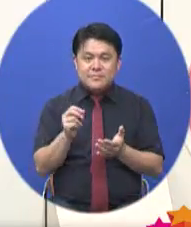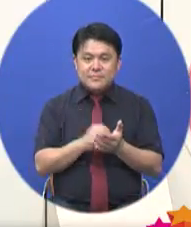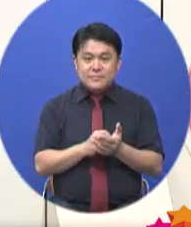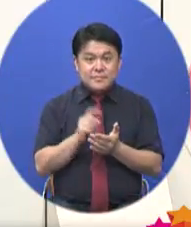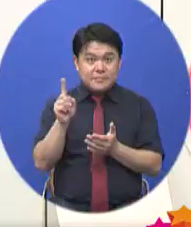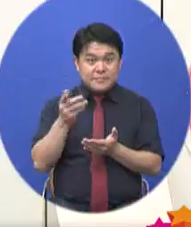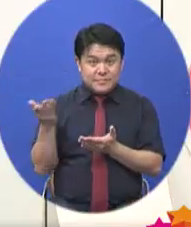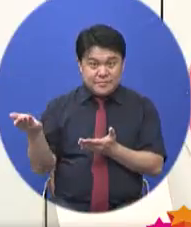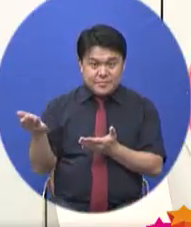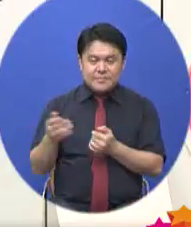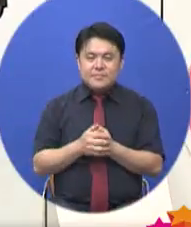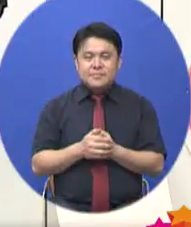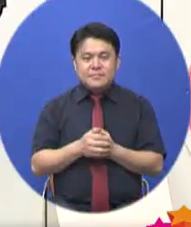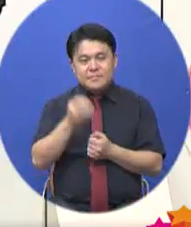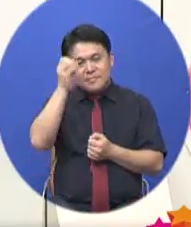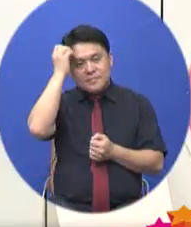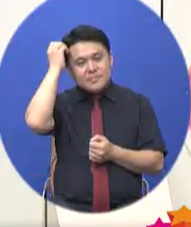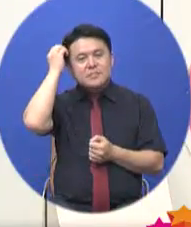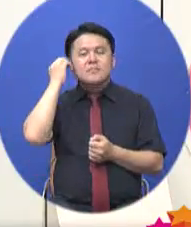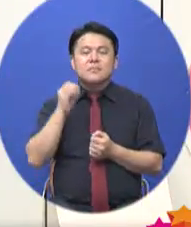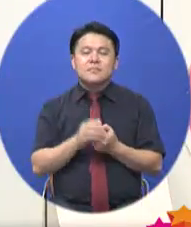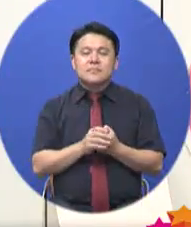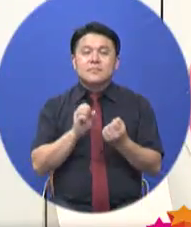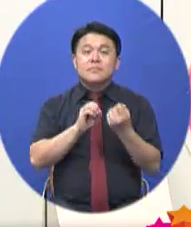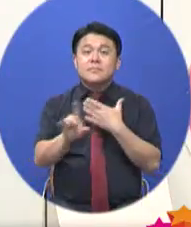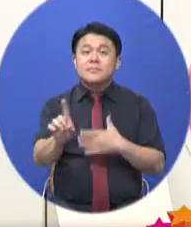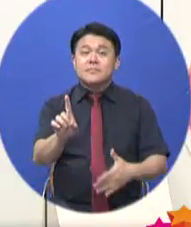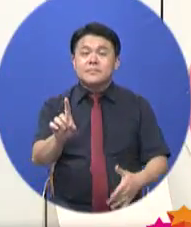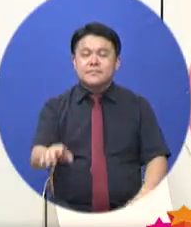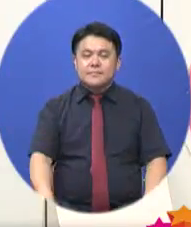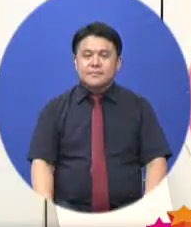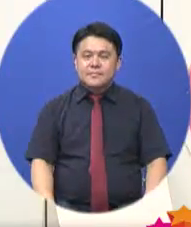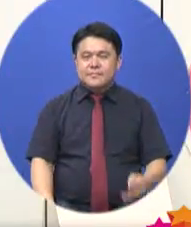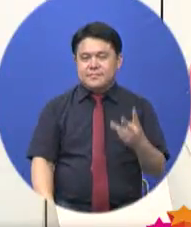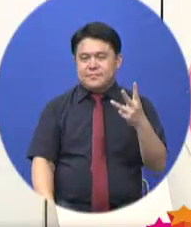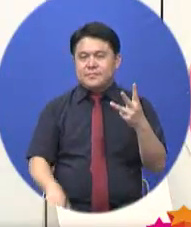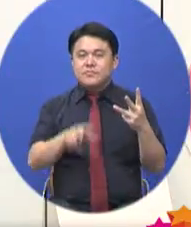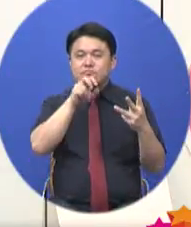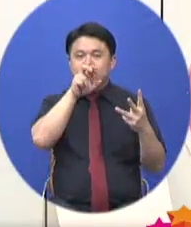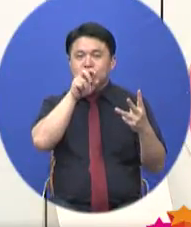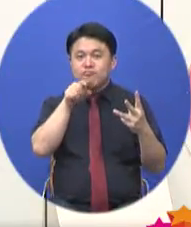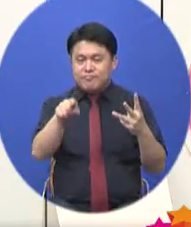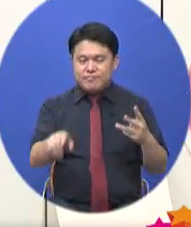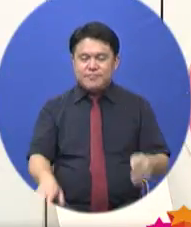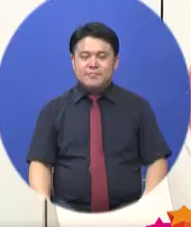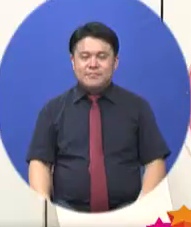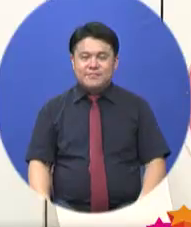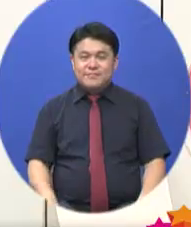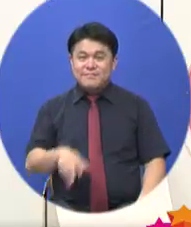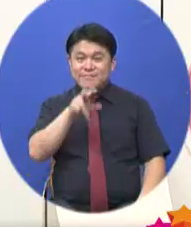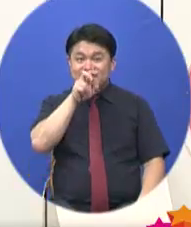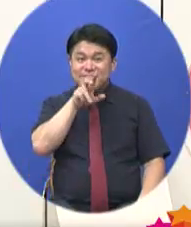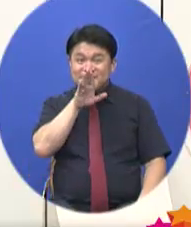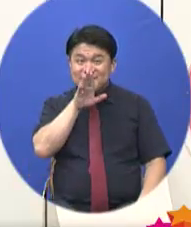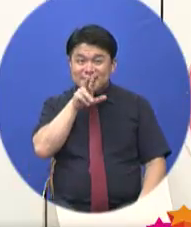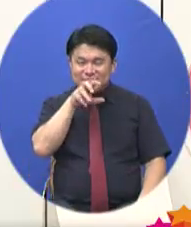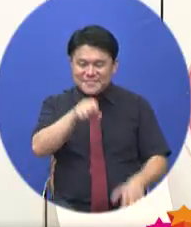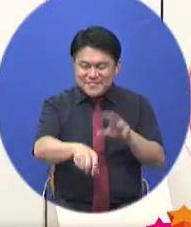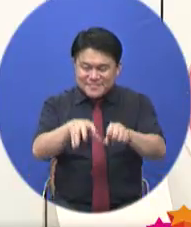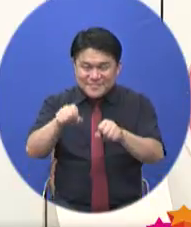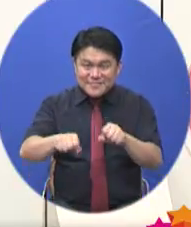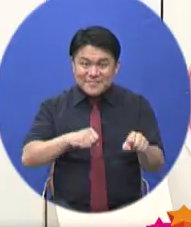이 문제였죠. 네, 정답은 3번 쥐였죠. 쥐. 쥐잡기